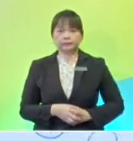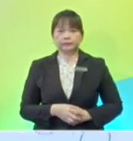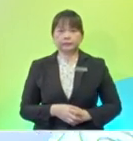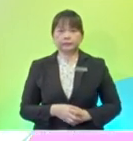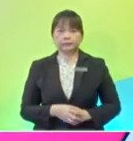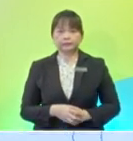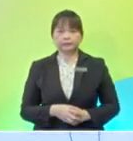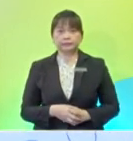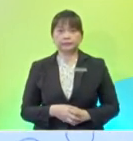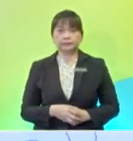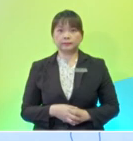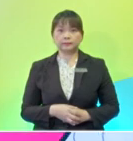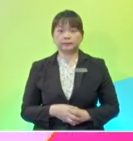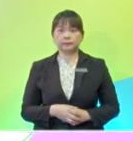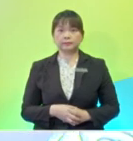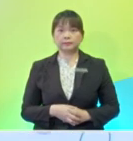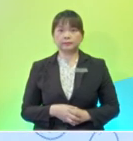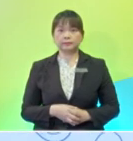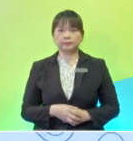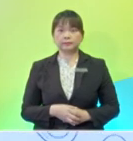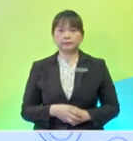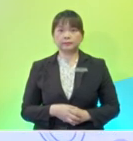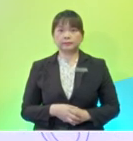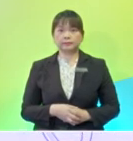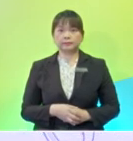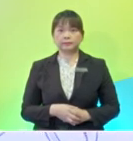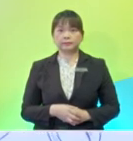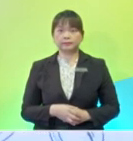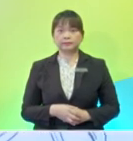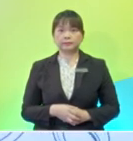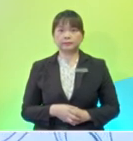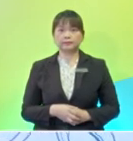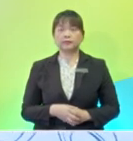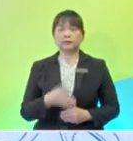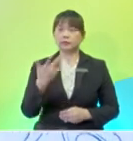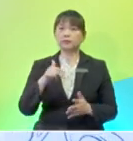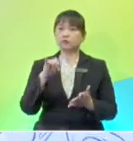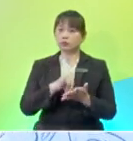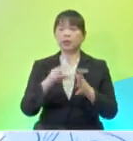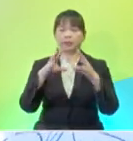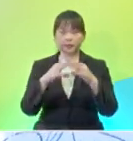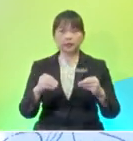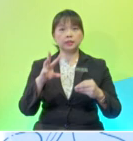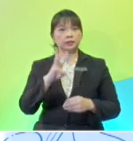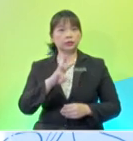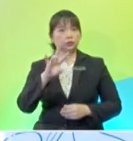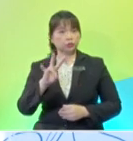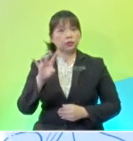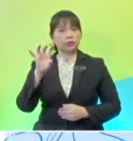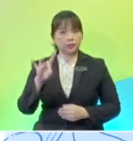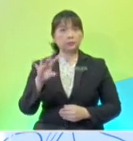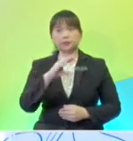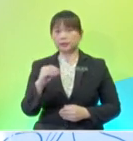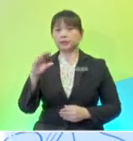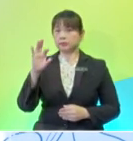semua kita pakai garisan binaan ya Oke kita habiskan 6 7 8 dan 9